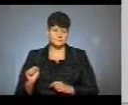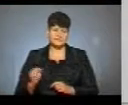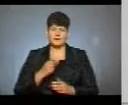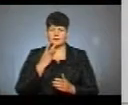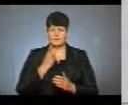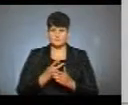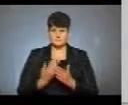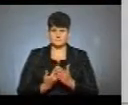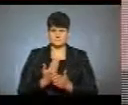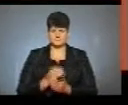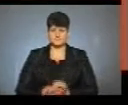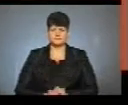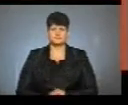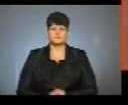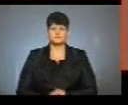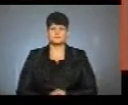у випуску.